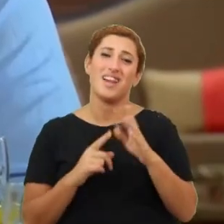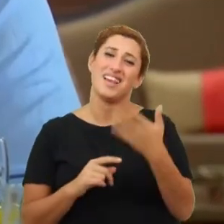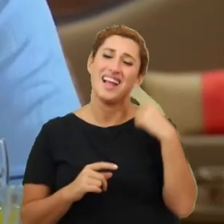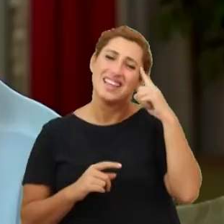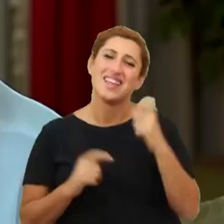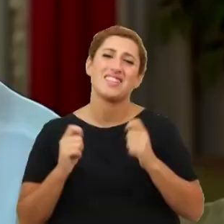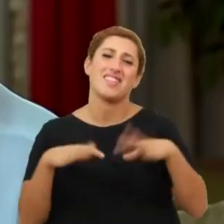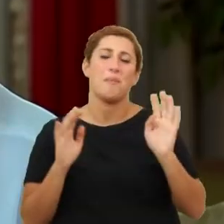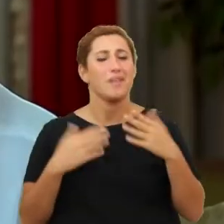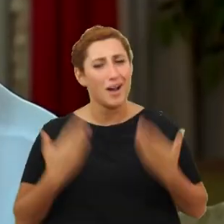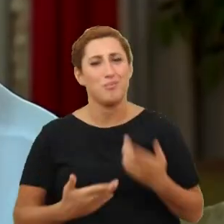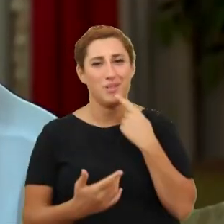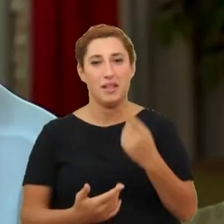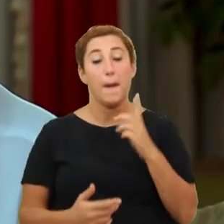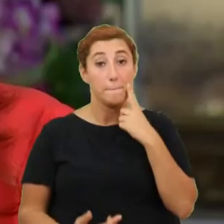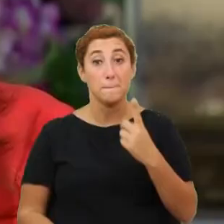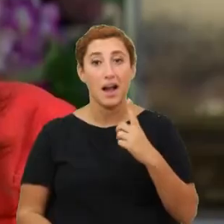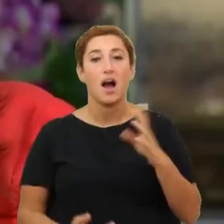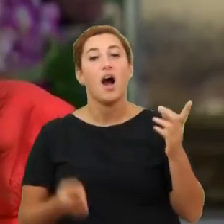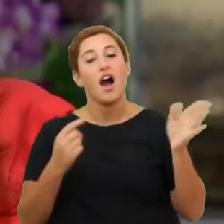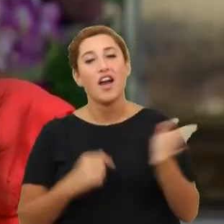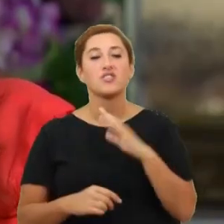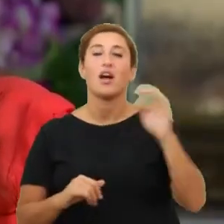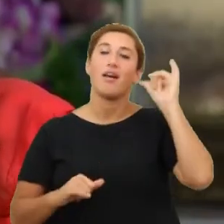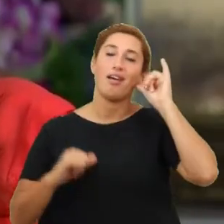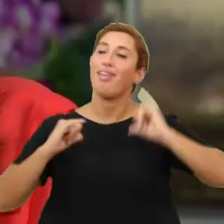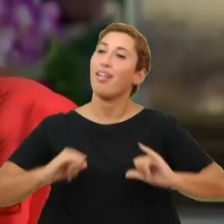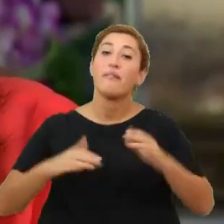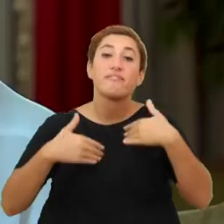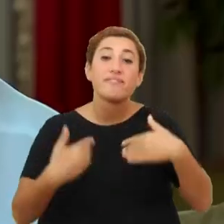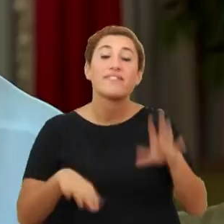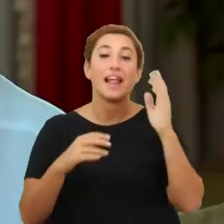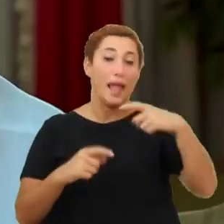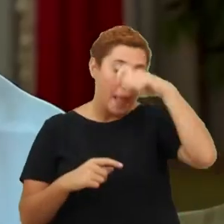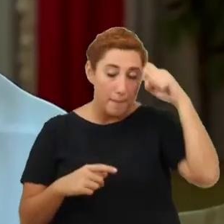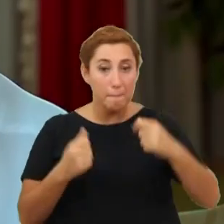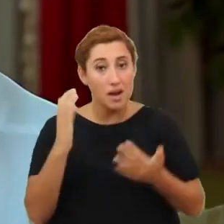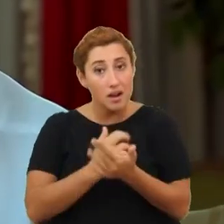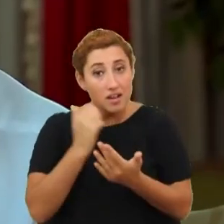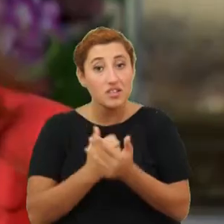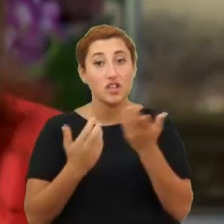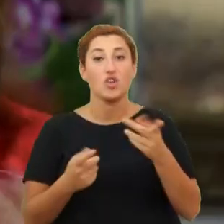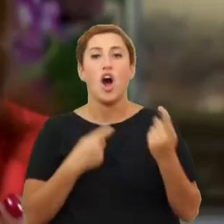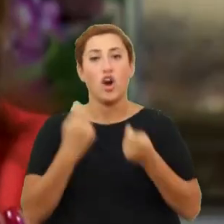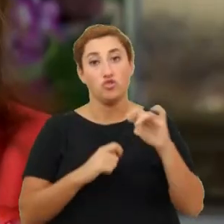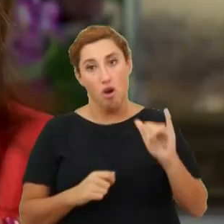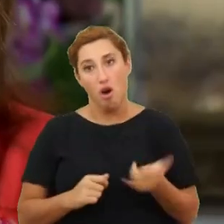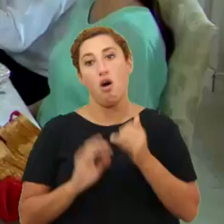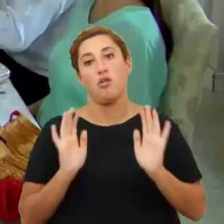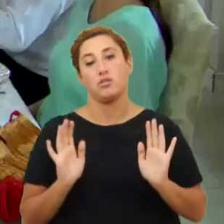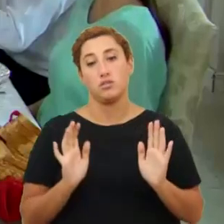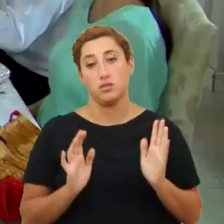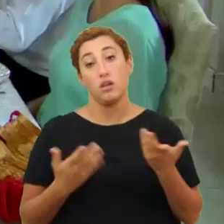gel inat etme. Hadi. Bak üstelik yan gelip yatmayacaksın evladım. Emeğinle para kazanacaksın. Ha işte ağır